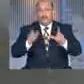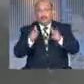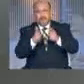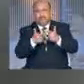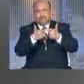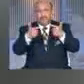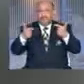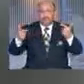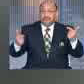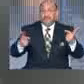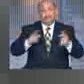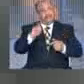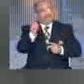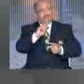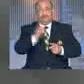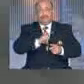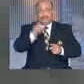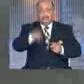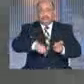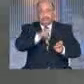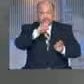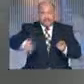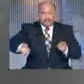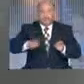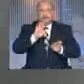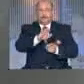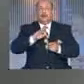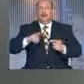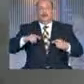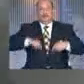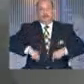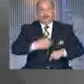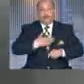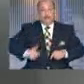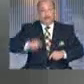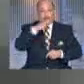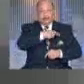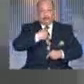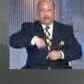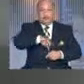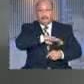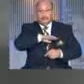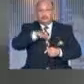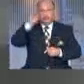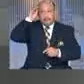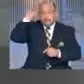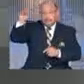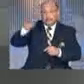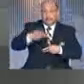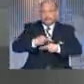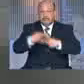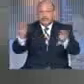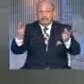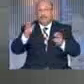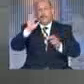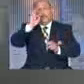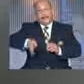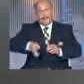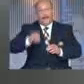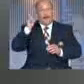تطلب الوزارة انتظار البلاغات الرسمية وعدم الخوض في أي تفاصيل لحماية الوحدات الأمنية والعسكرية.